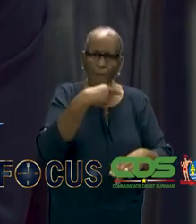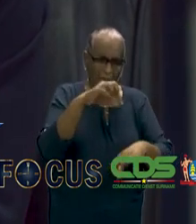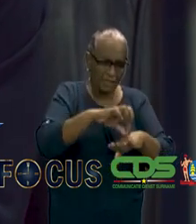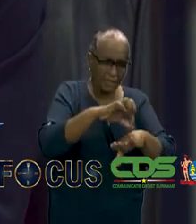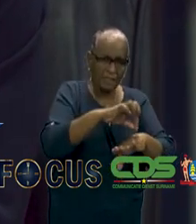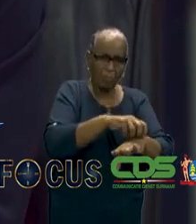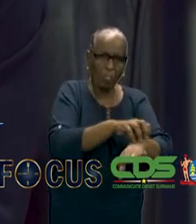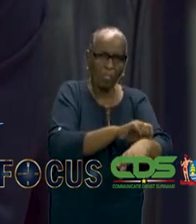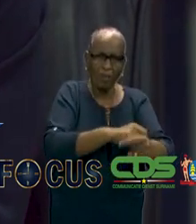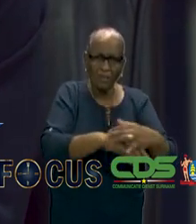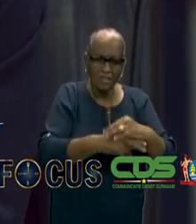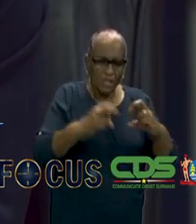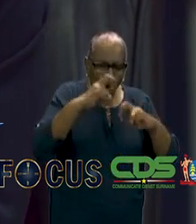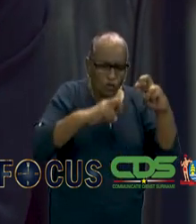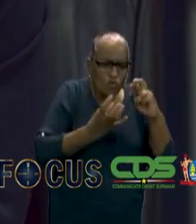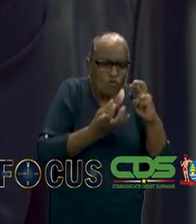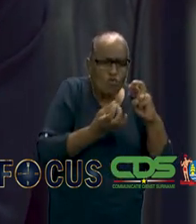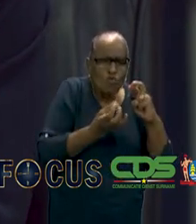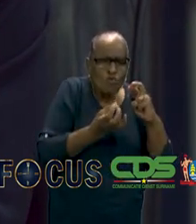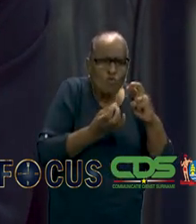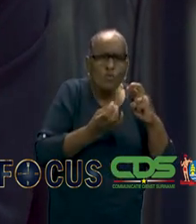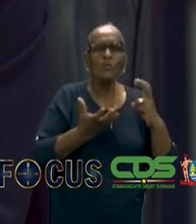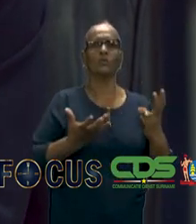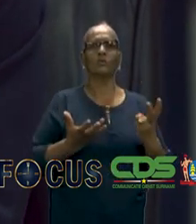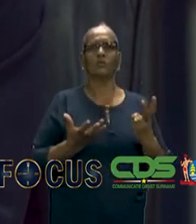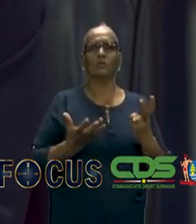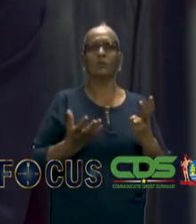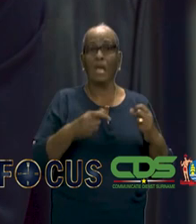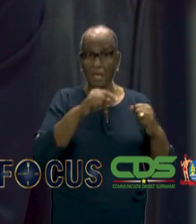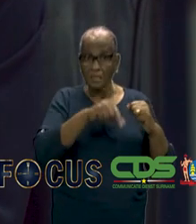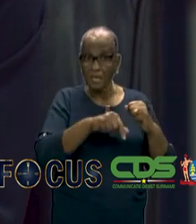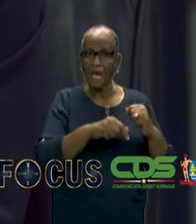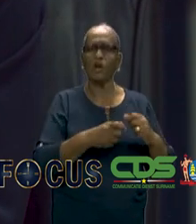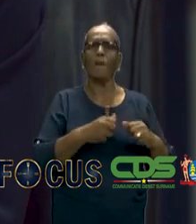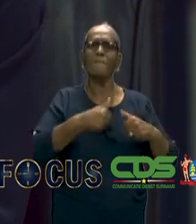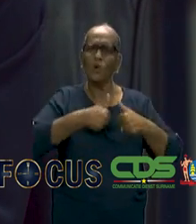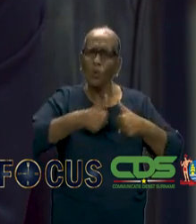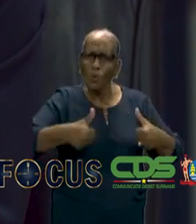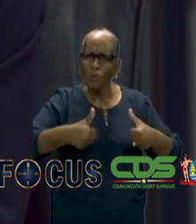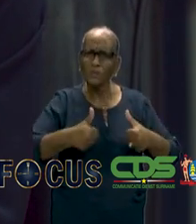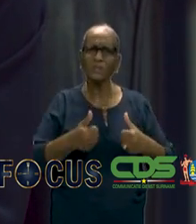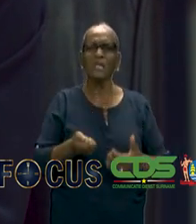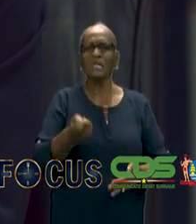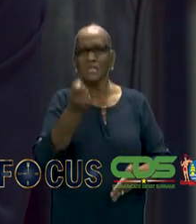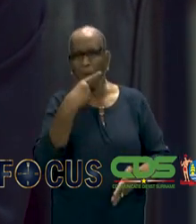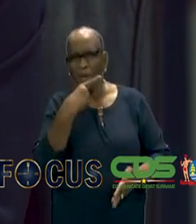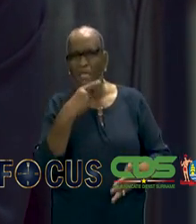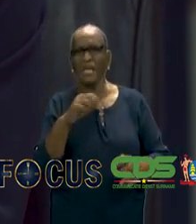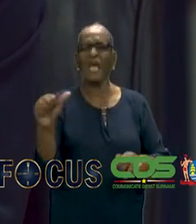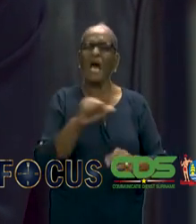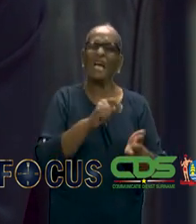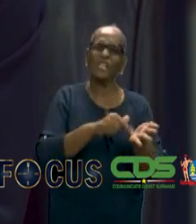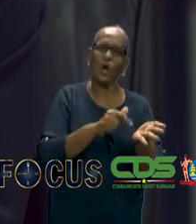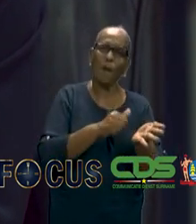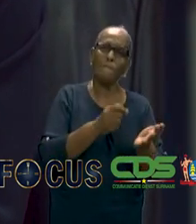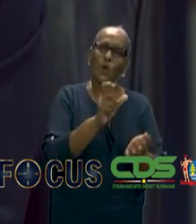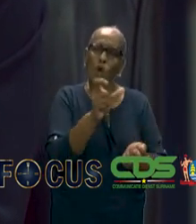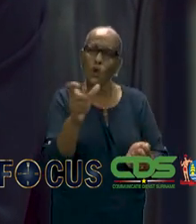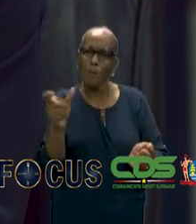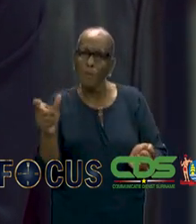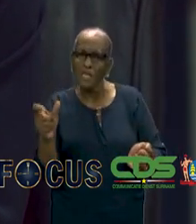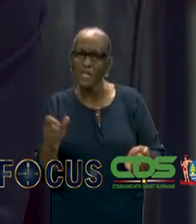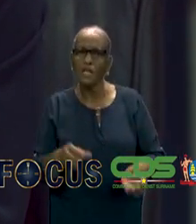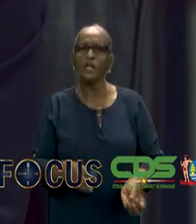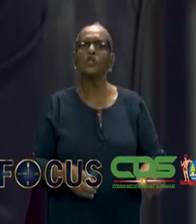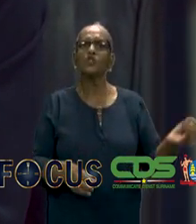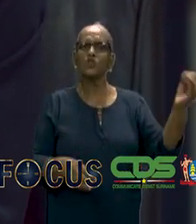medicatie. En LCB zal zich committeren om op structurele wijze medicijnen en verbruiksmiddelen te verzenden naar